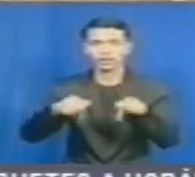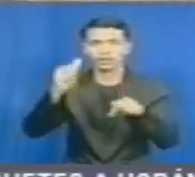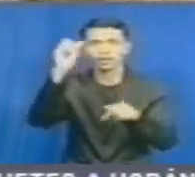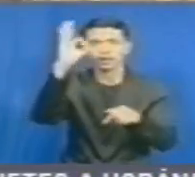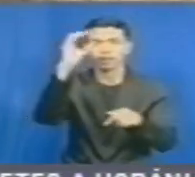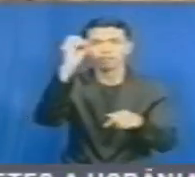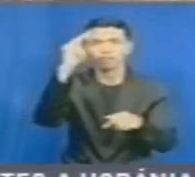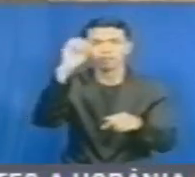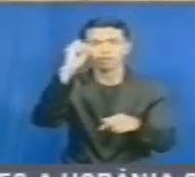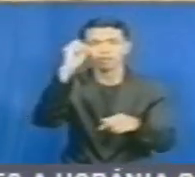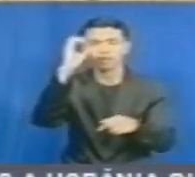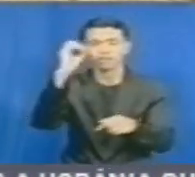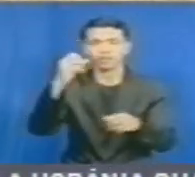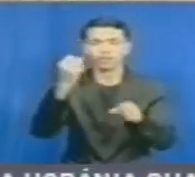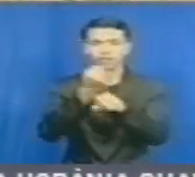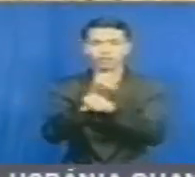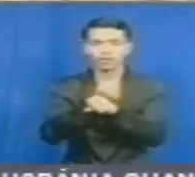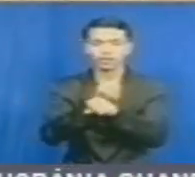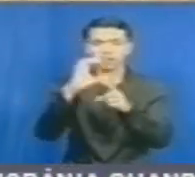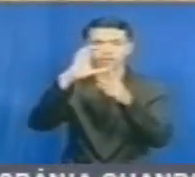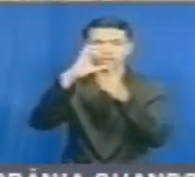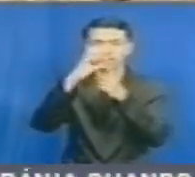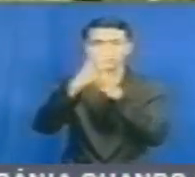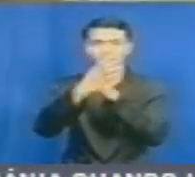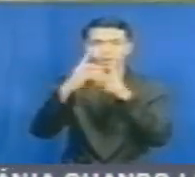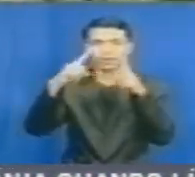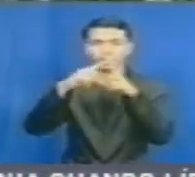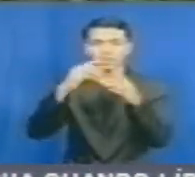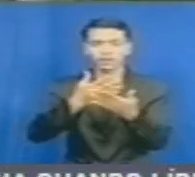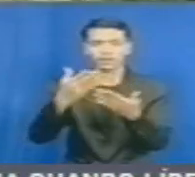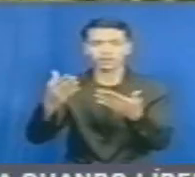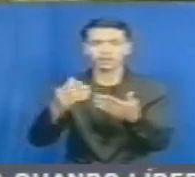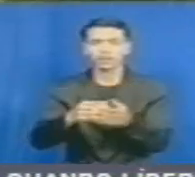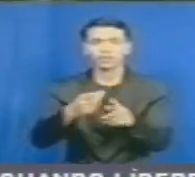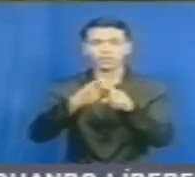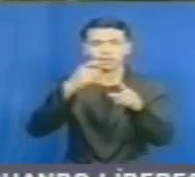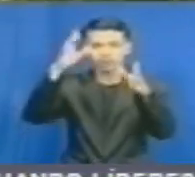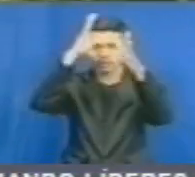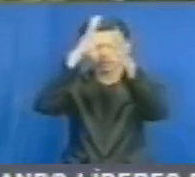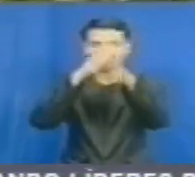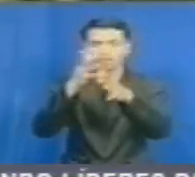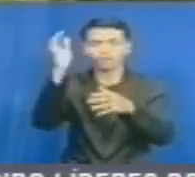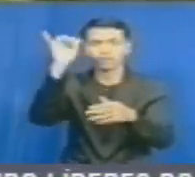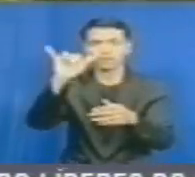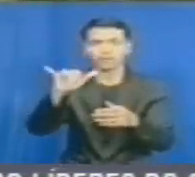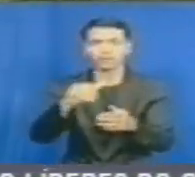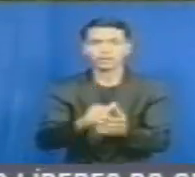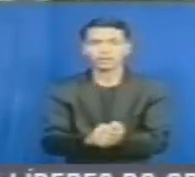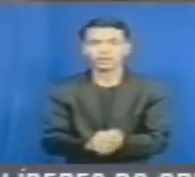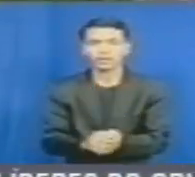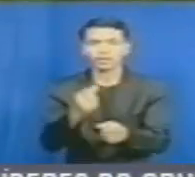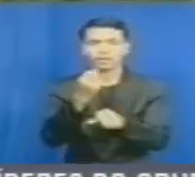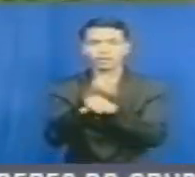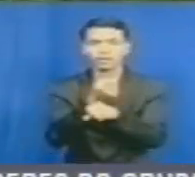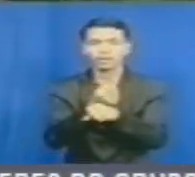Massaro Tetin. Fatuk lulik ne naim e mahusi lor tiris parte samin. Deste bi ala sernian. Nebe adora wa fatuk lulik